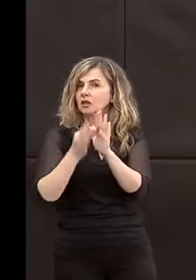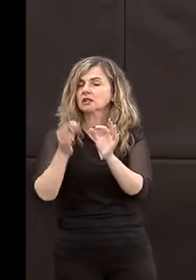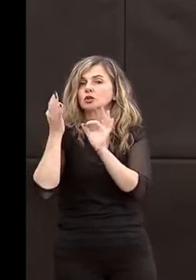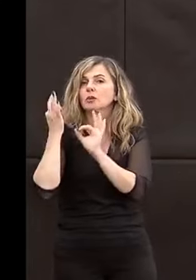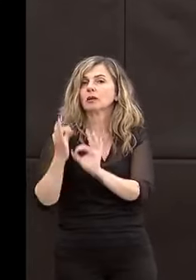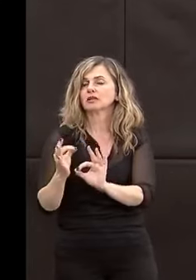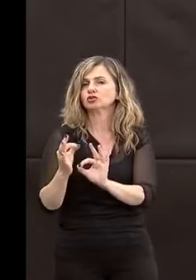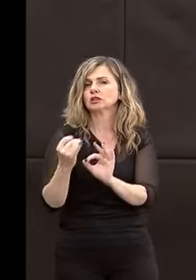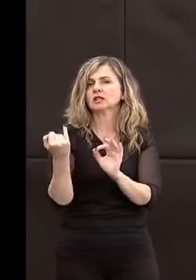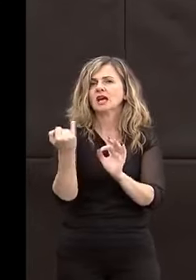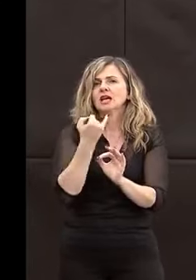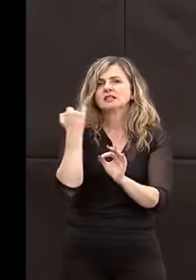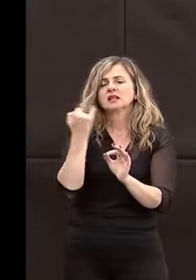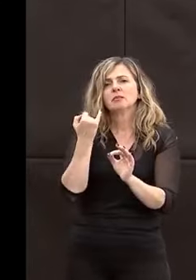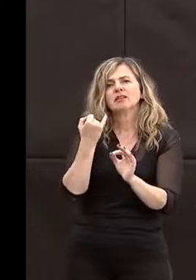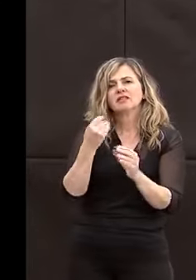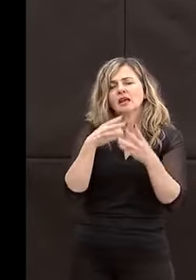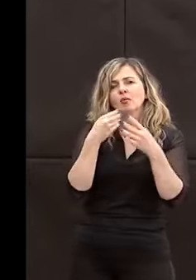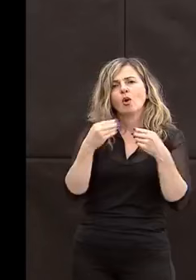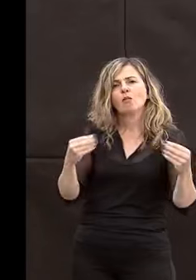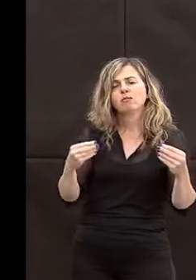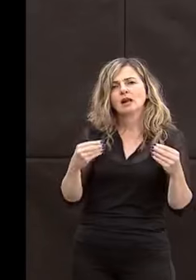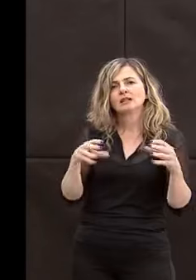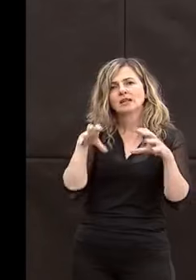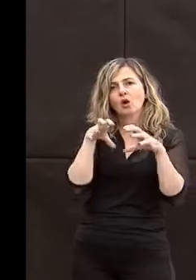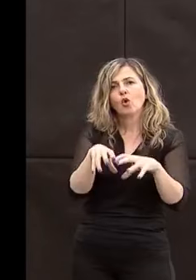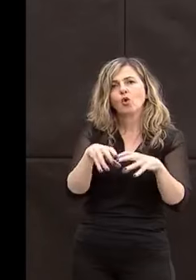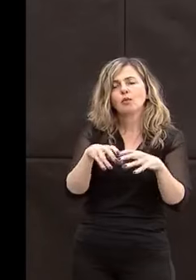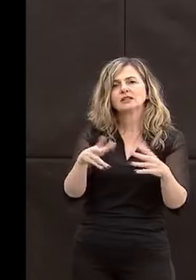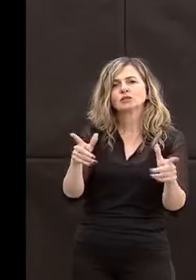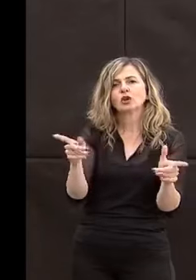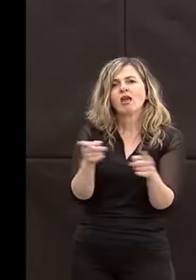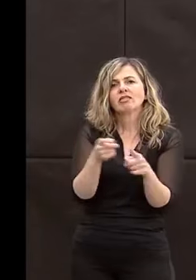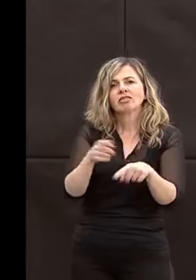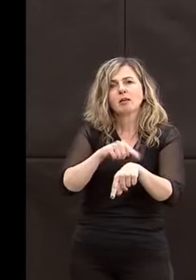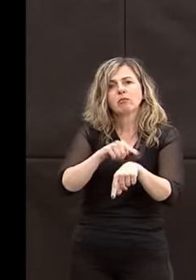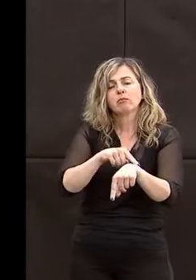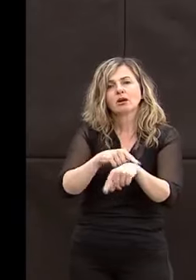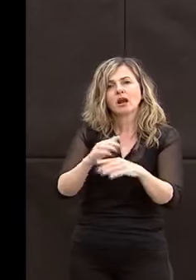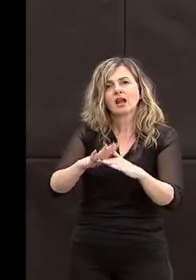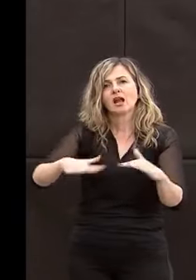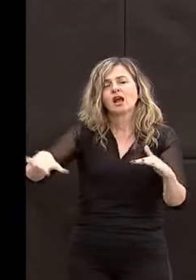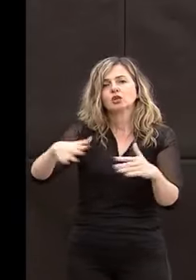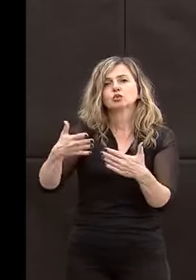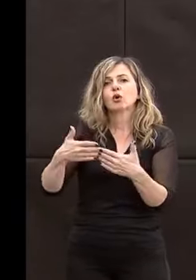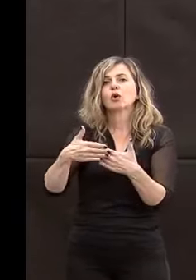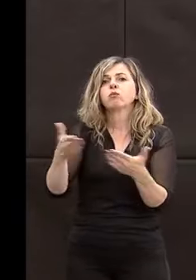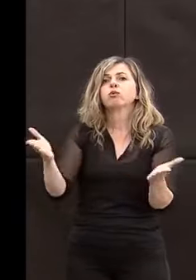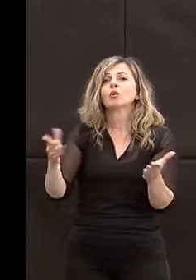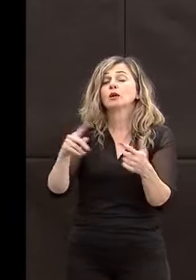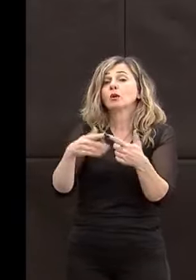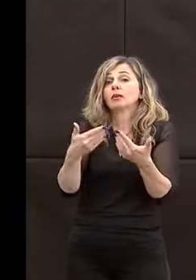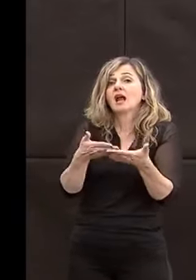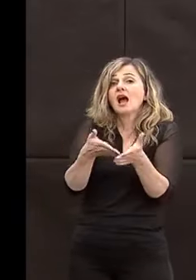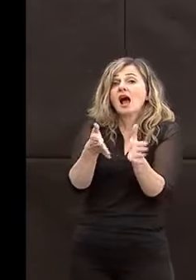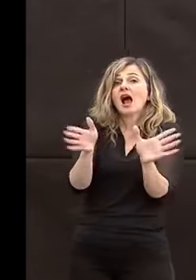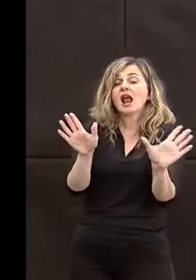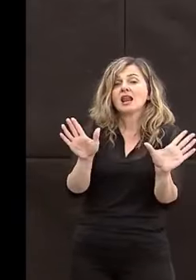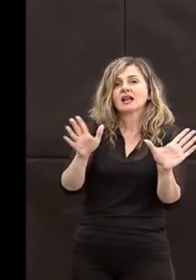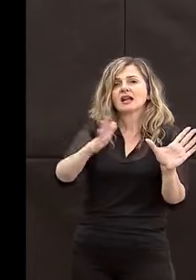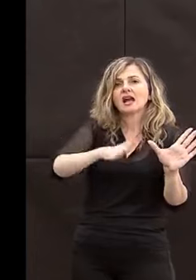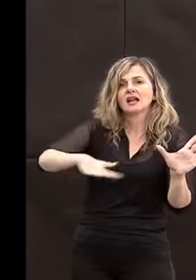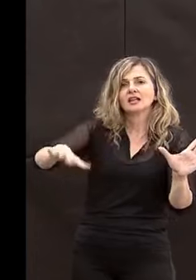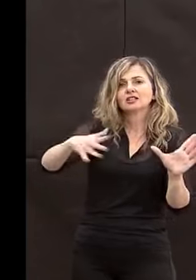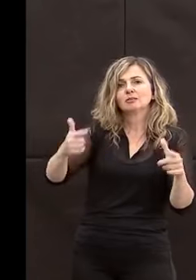semplificando le pratiche di occupazione temporanea di suoli pubblici per ampliare lo spazio del destinato ai